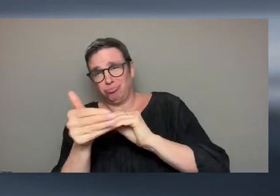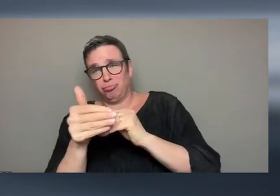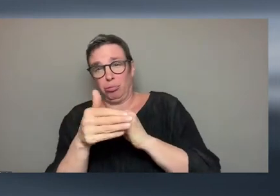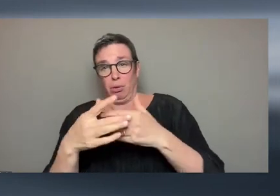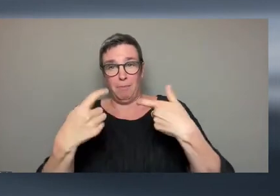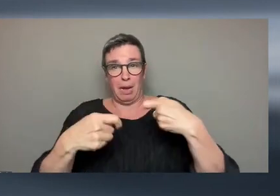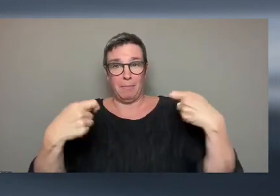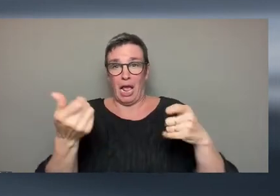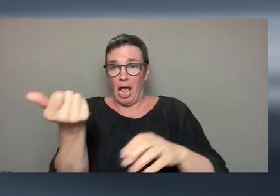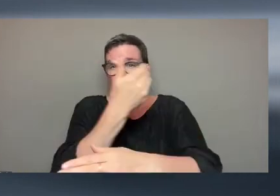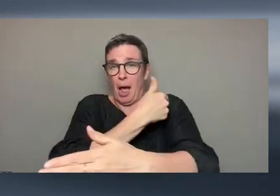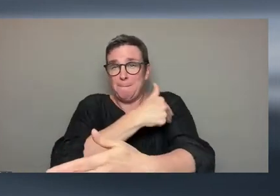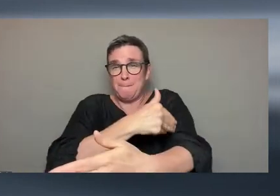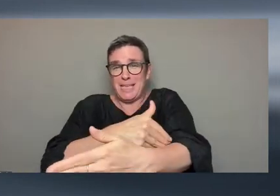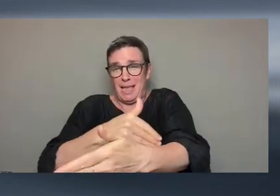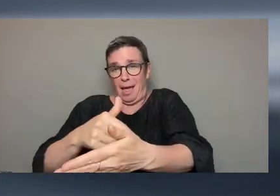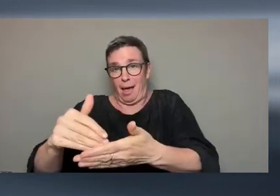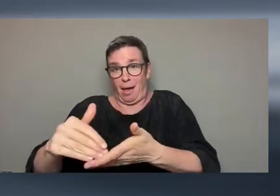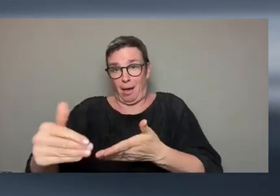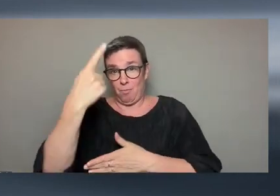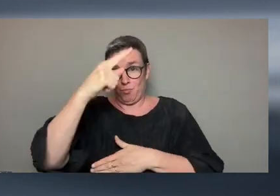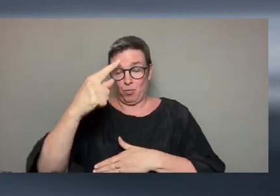d'1 milliard de points de données uniques.